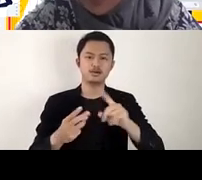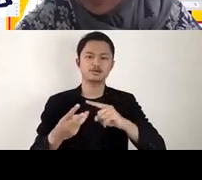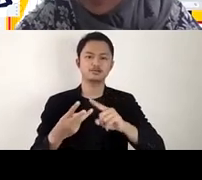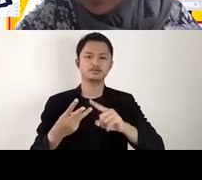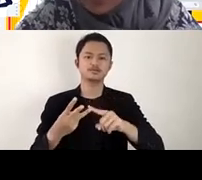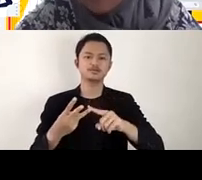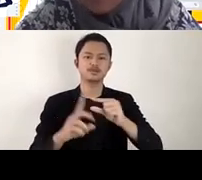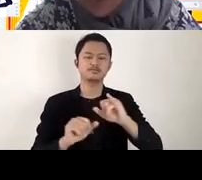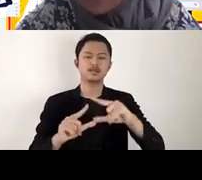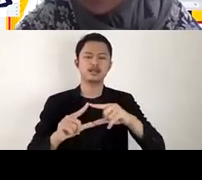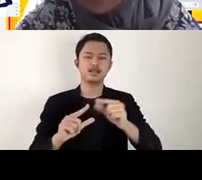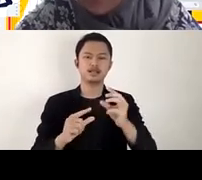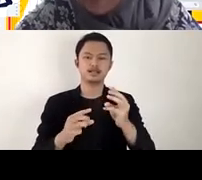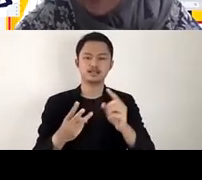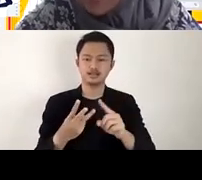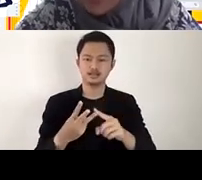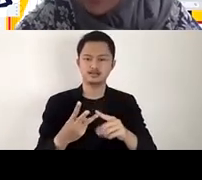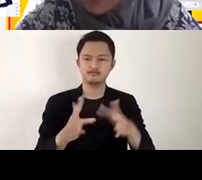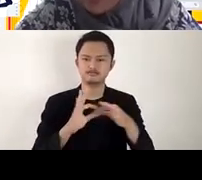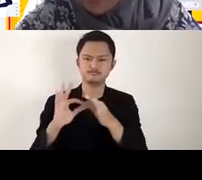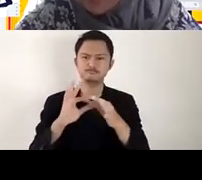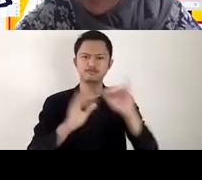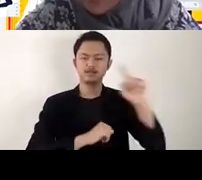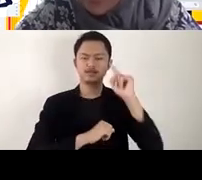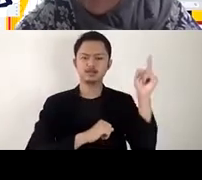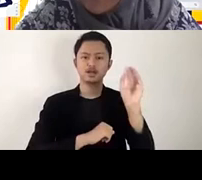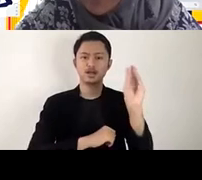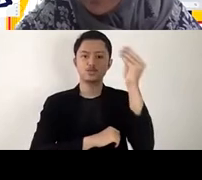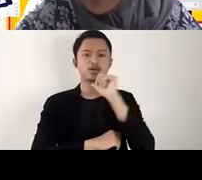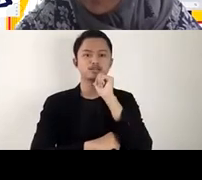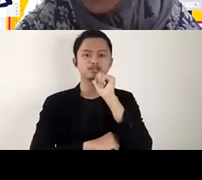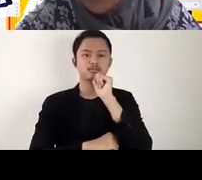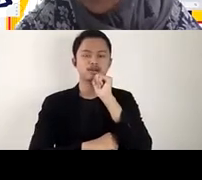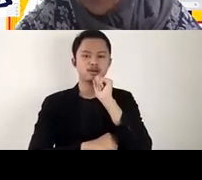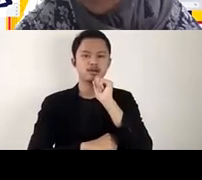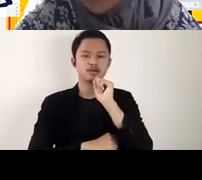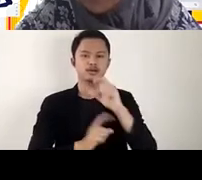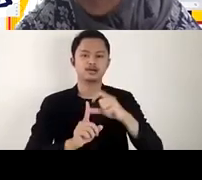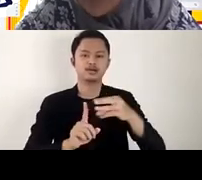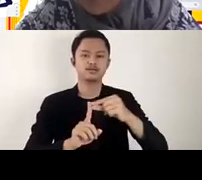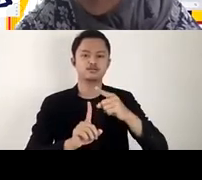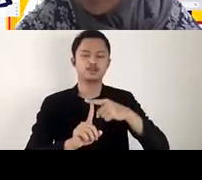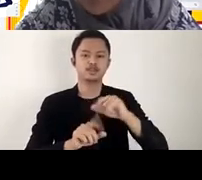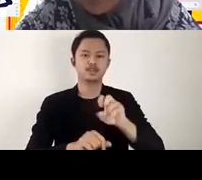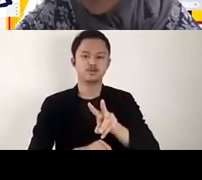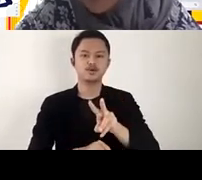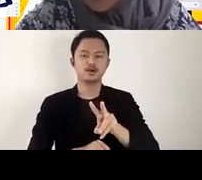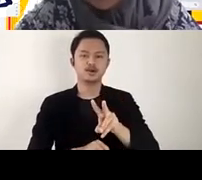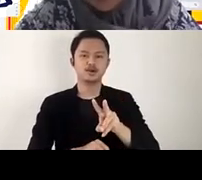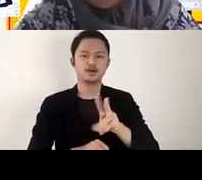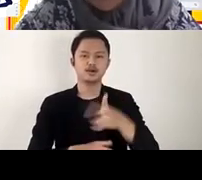Pokja pilar tiga ini kemitraan dan kerjasama sauna ketuanya adalah the putih2 polugri